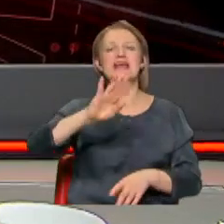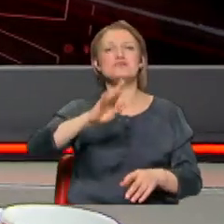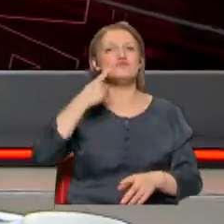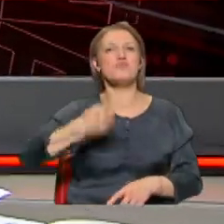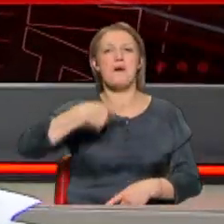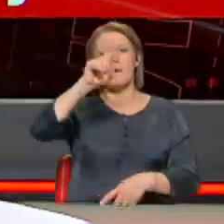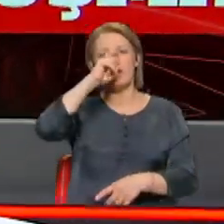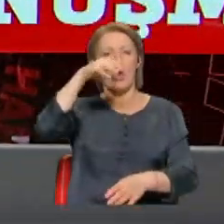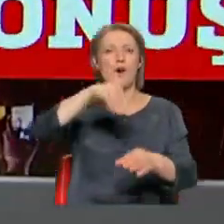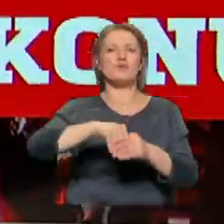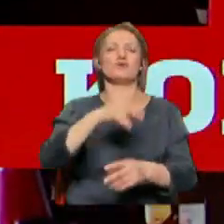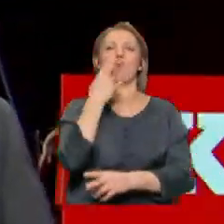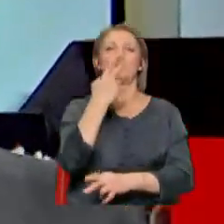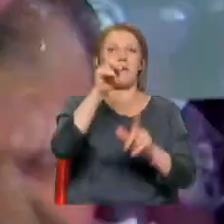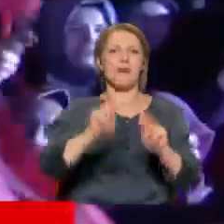yaptı.